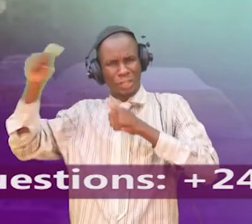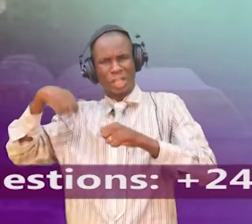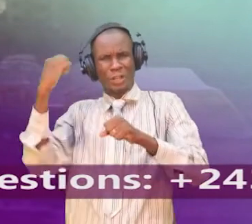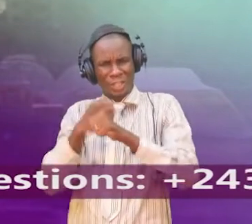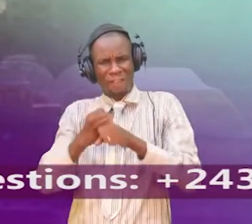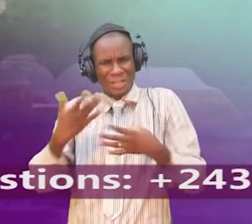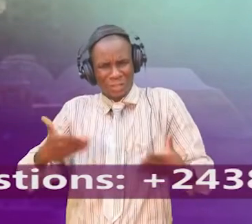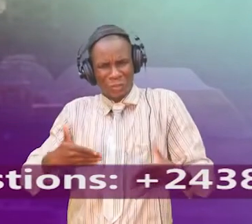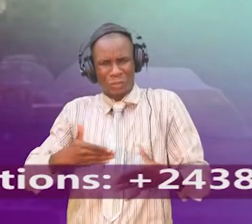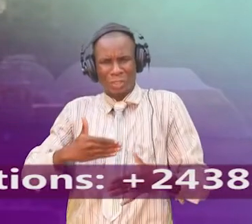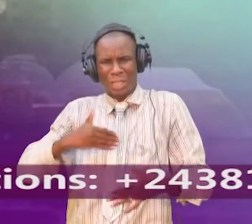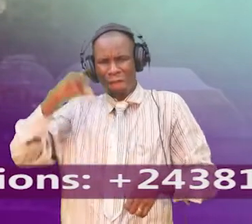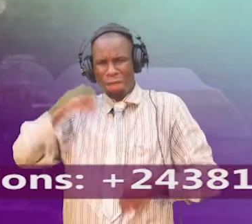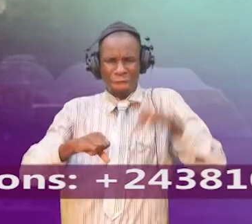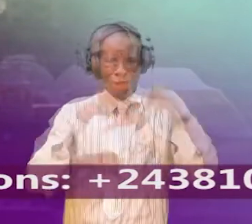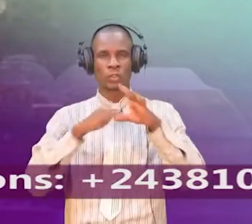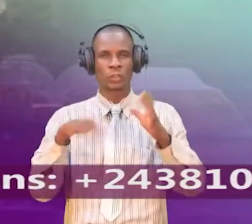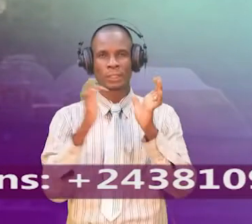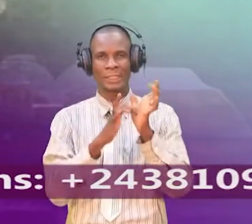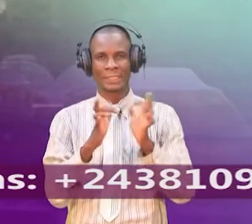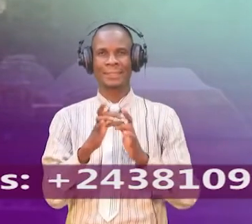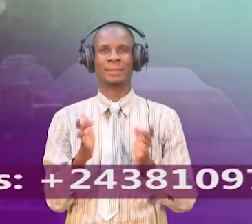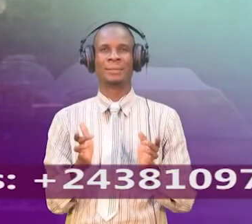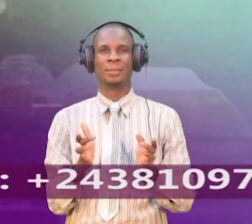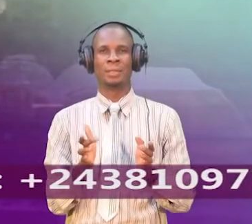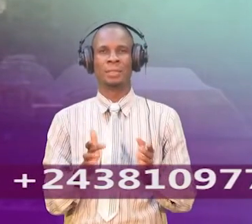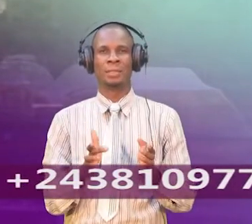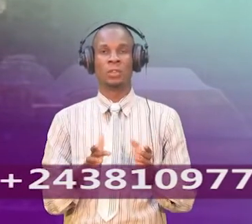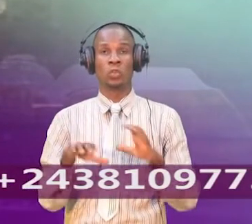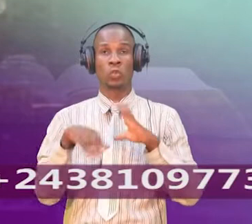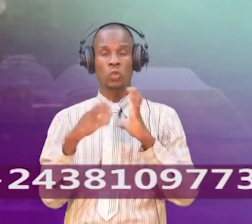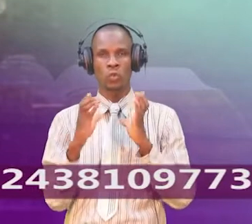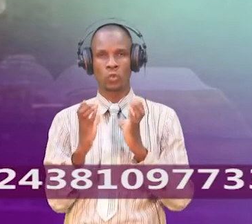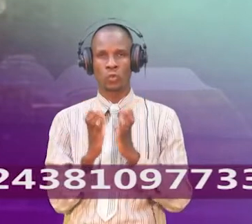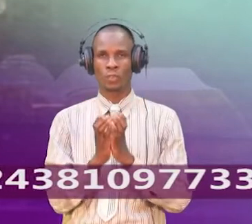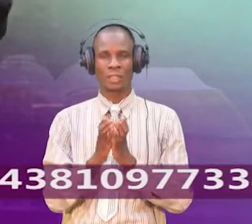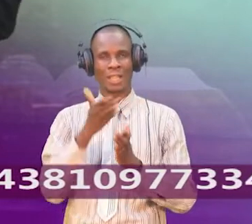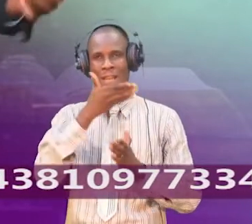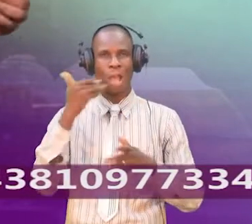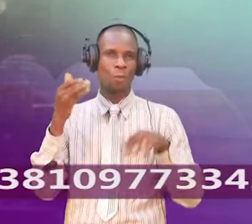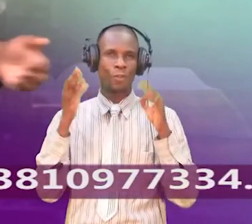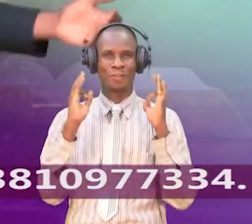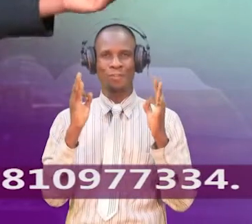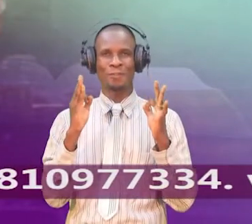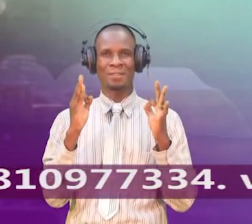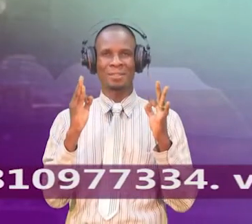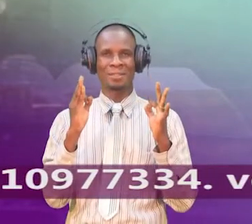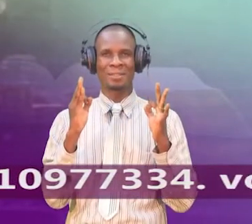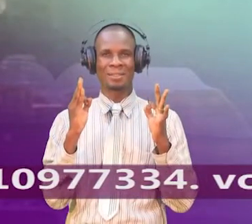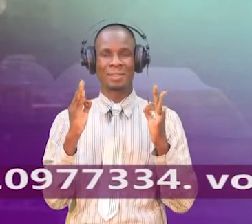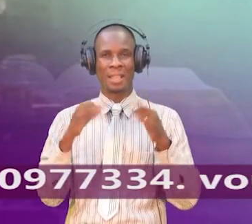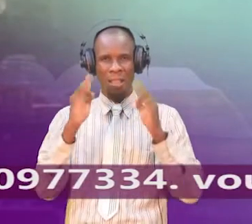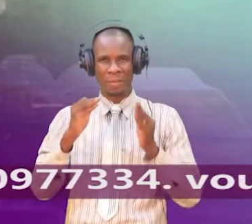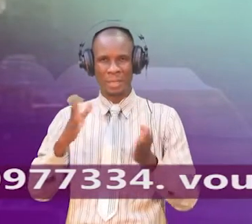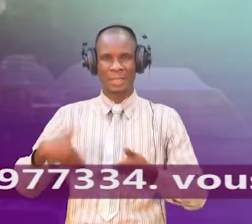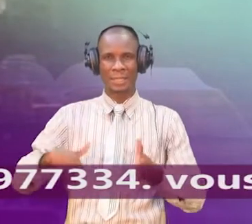bakangami, baumbu, banguna. Sikawa topetolami, tokomi sembo,